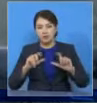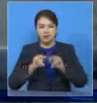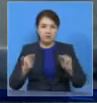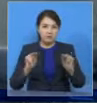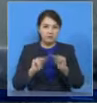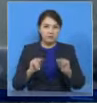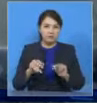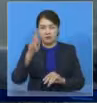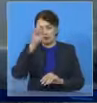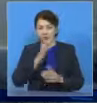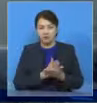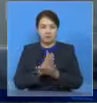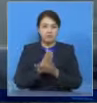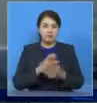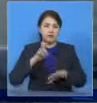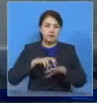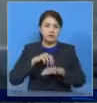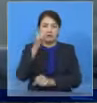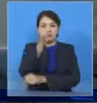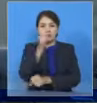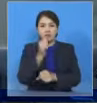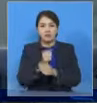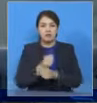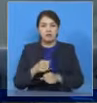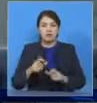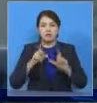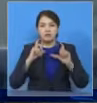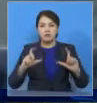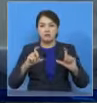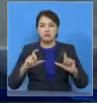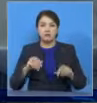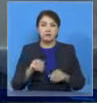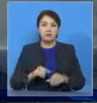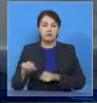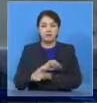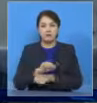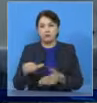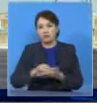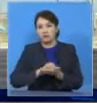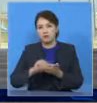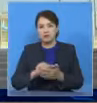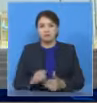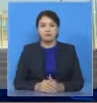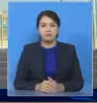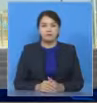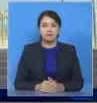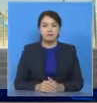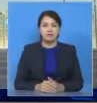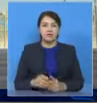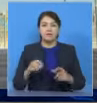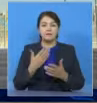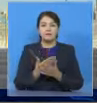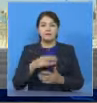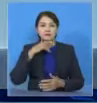учителей, государственных служащих, медицинских работников и тестирование для получения водительского удостоверения. Отметим, в райцентре уделяется